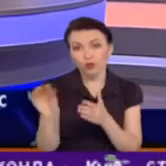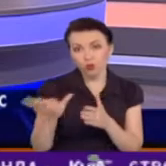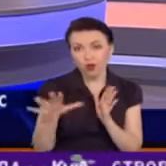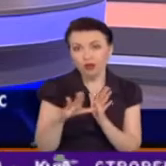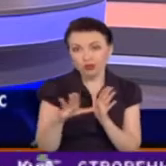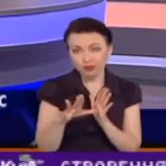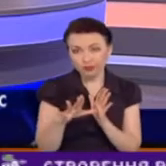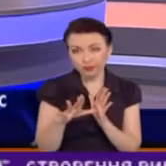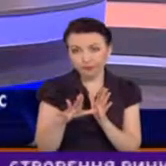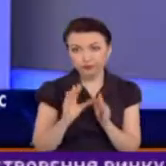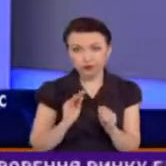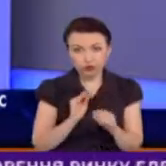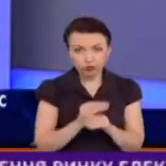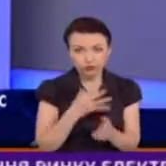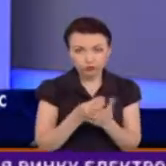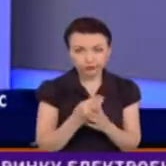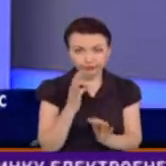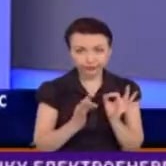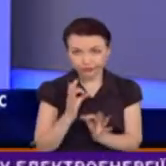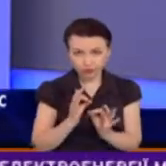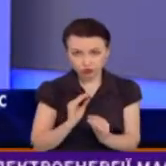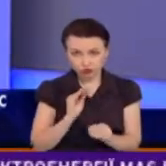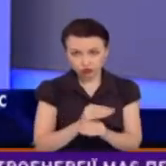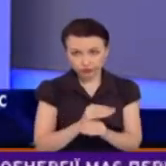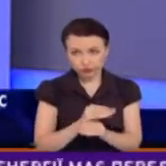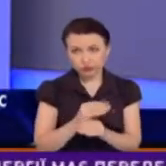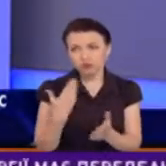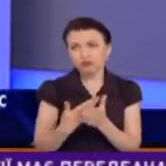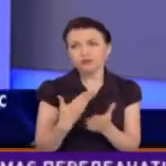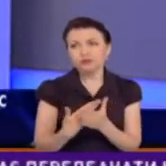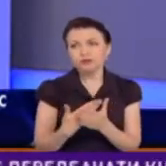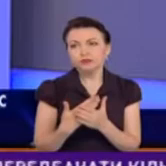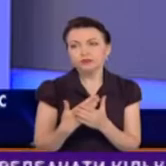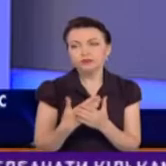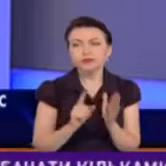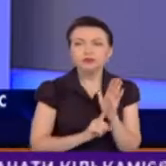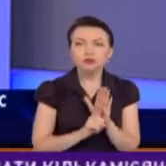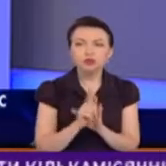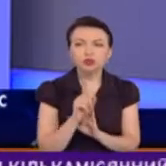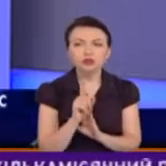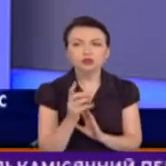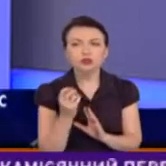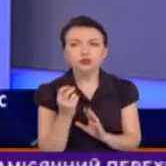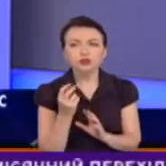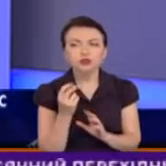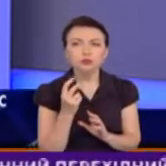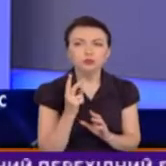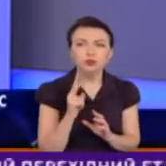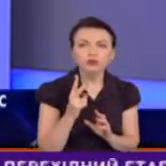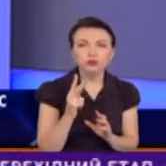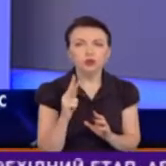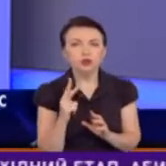електроенергію, додала там свій прибуток. Угу. Там, наприклад, ви там, може, спочатку ще будете там якось там по 2, по 3